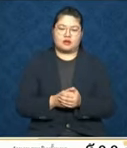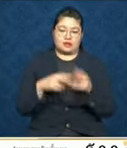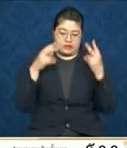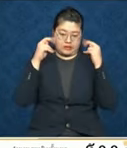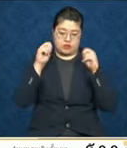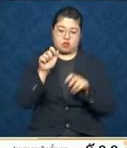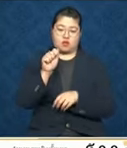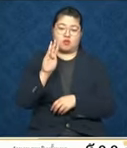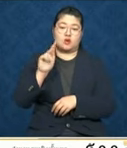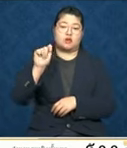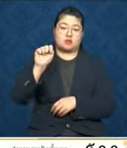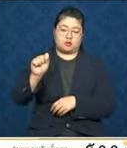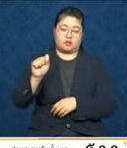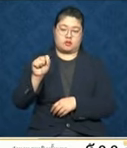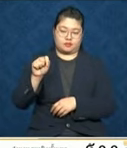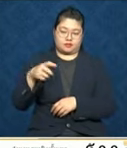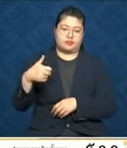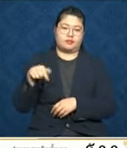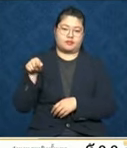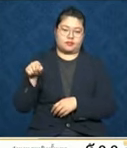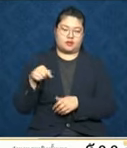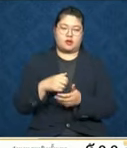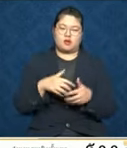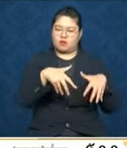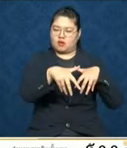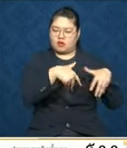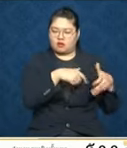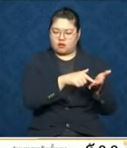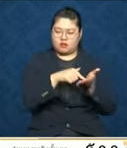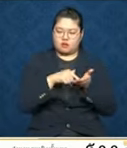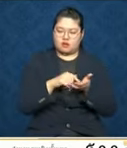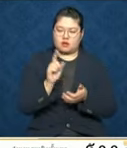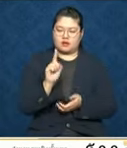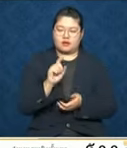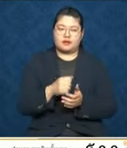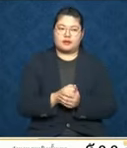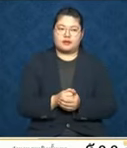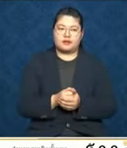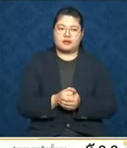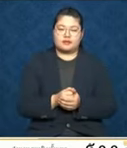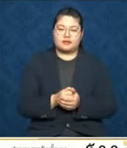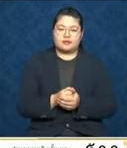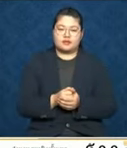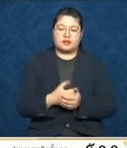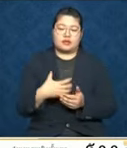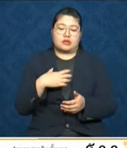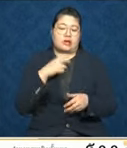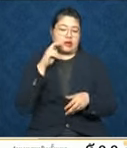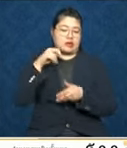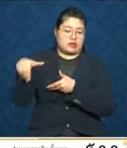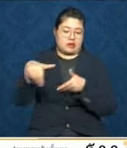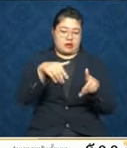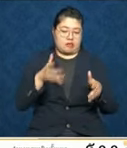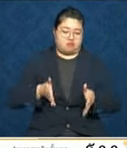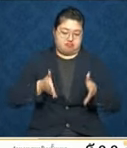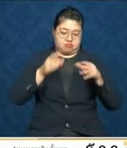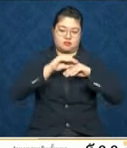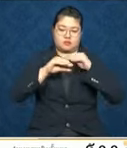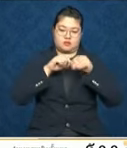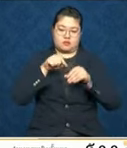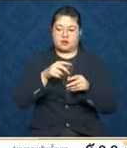บริหารส่วนตำบลนะครับท่านณัฐพงษ์พิมพ์พรหมราชว่าพี่น้องในตำบลมีความต้องการที่จะสร้างอาคารบังคับน้ำนะครับเพื่อเก็บกักน้ำเอาไว้ใ